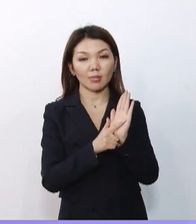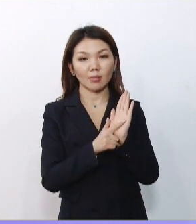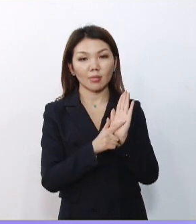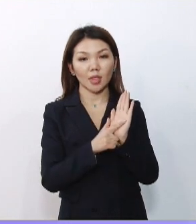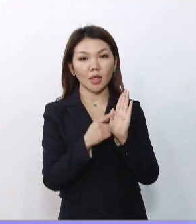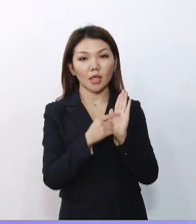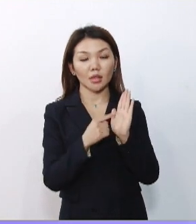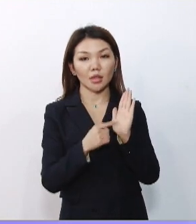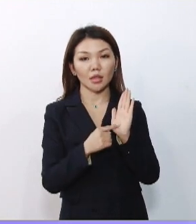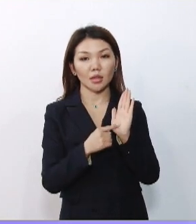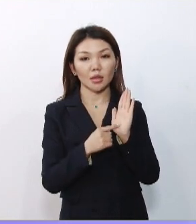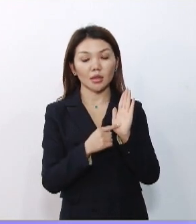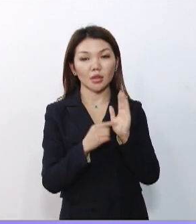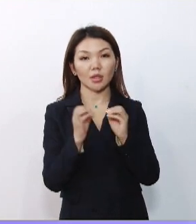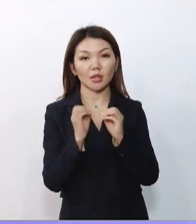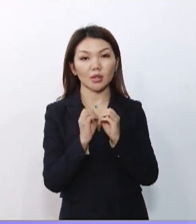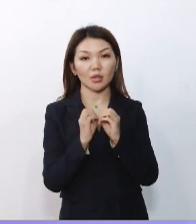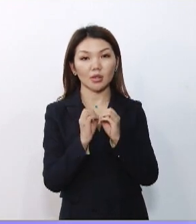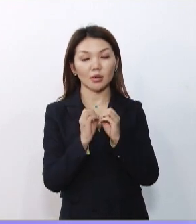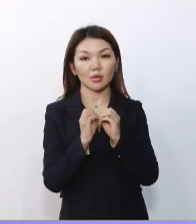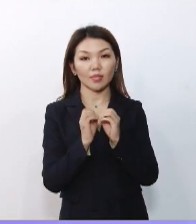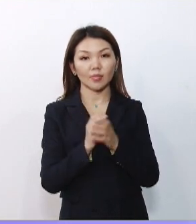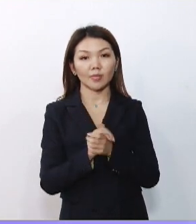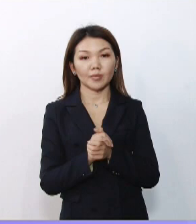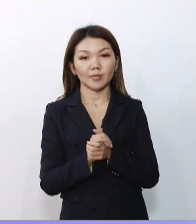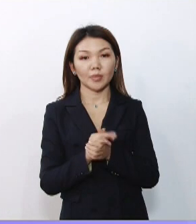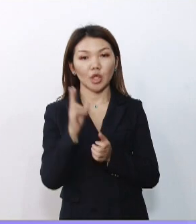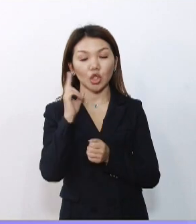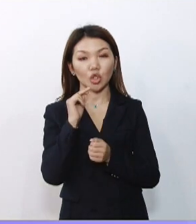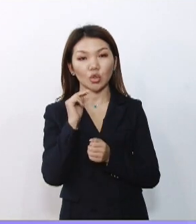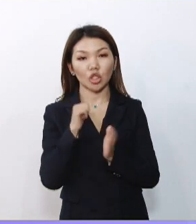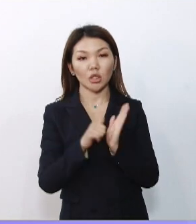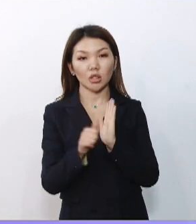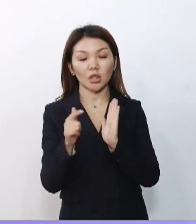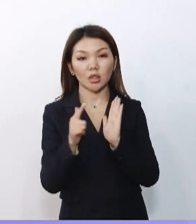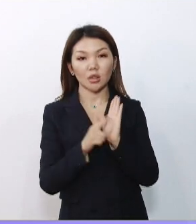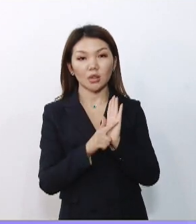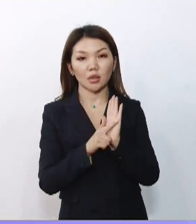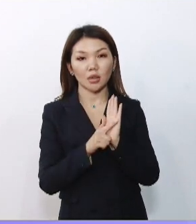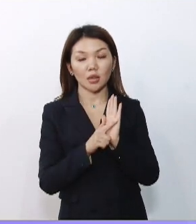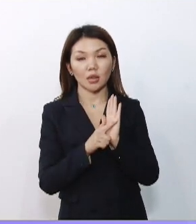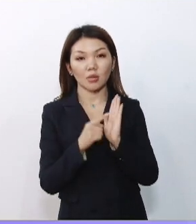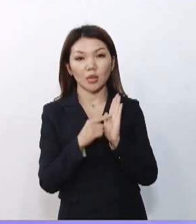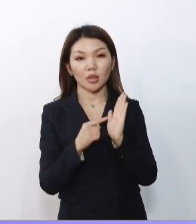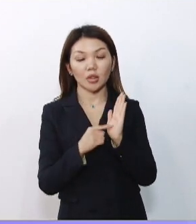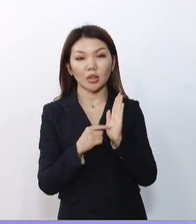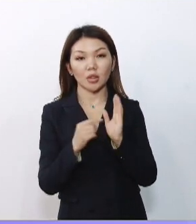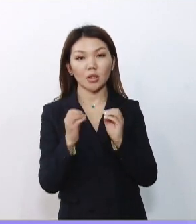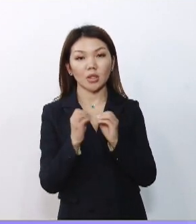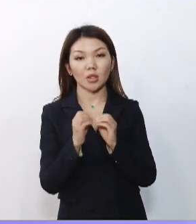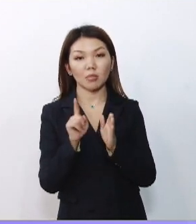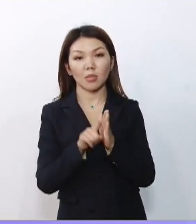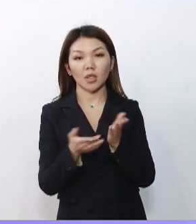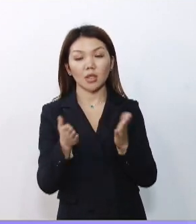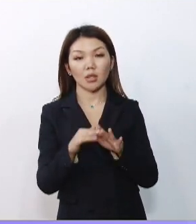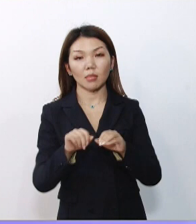67 разделить на 10. Число 67 на 10 без остатка не